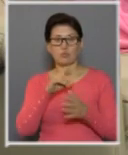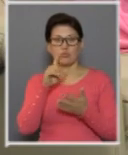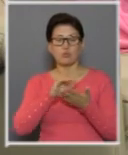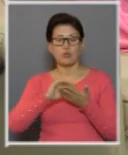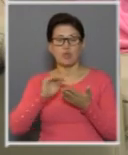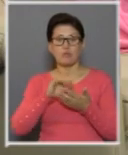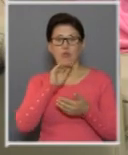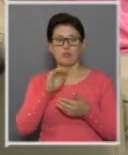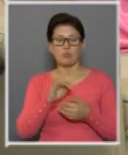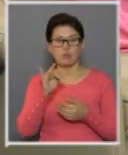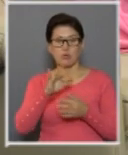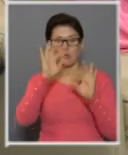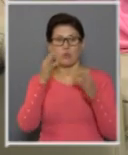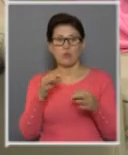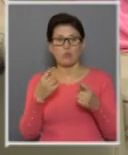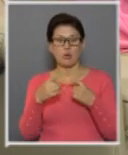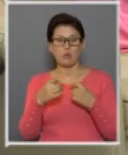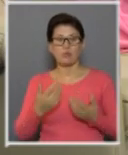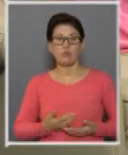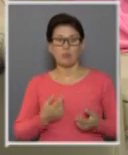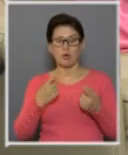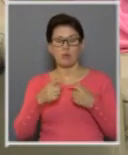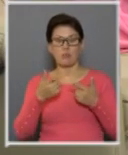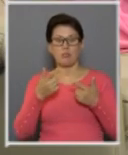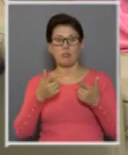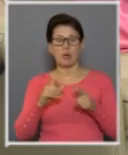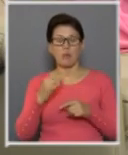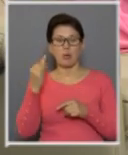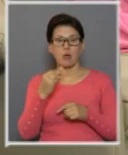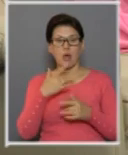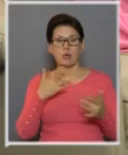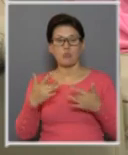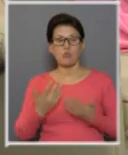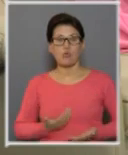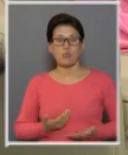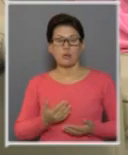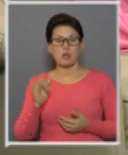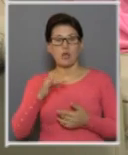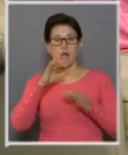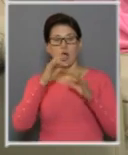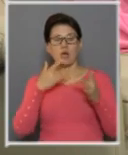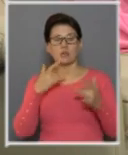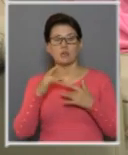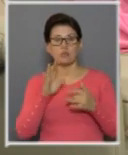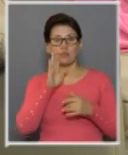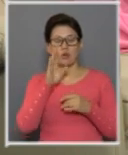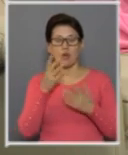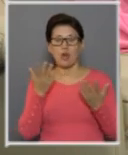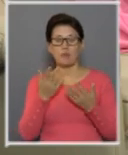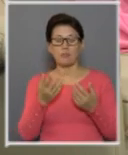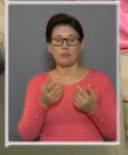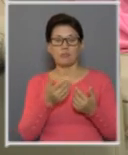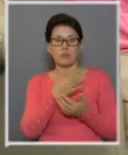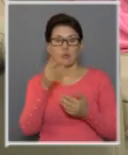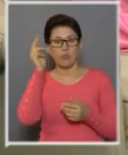журналист, кәсіби журналист. Сіздің өнеріңіз басқа дегенде, өміріңіз басқа. Бізге шынында да қызық актрисалардың өмірі. Жалпы актрисалардың таңы қалай атады?